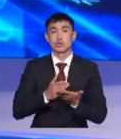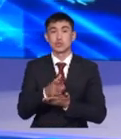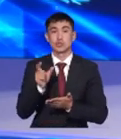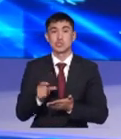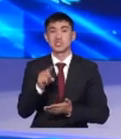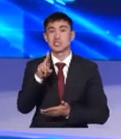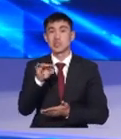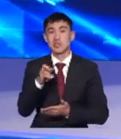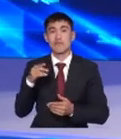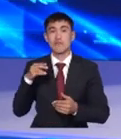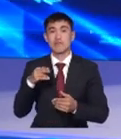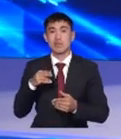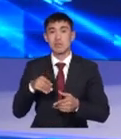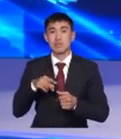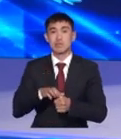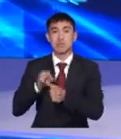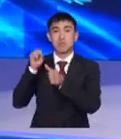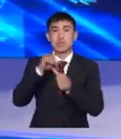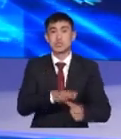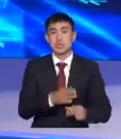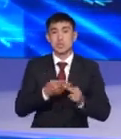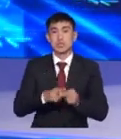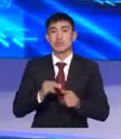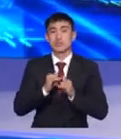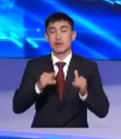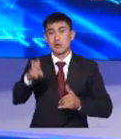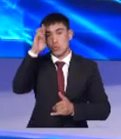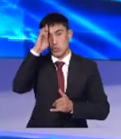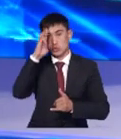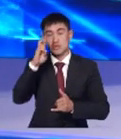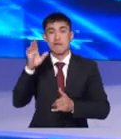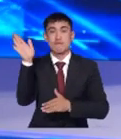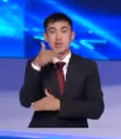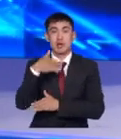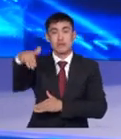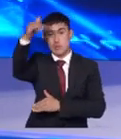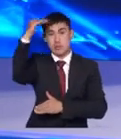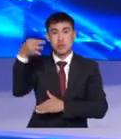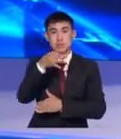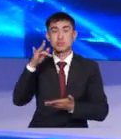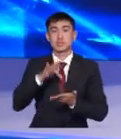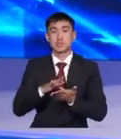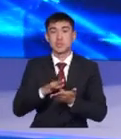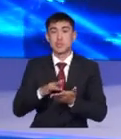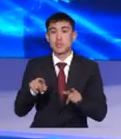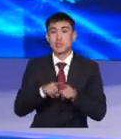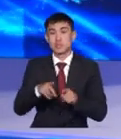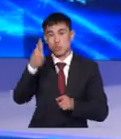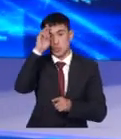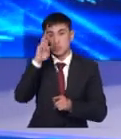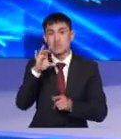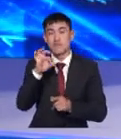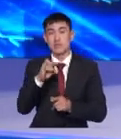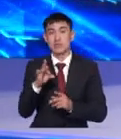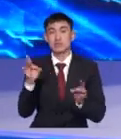военнослужащие десантных войск совершили прыжки с парашютом, развивая государственный флаг в небе над областным центром. Кроме того, также государственный